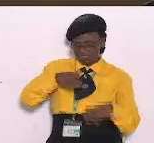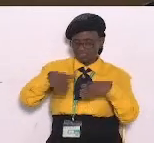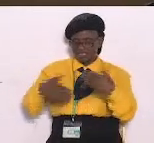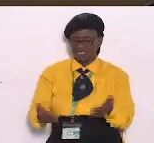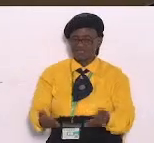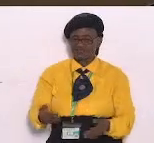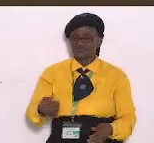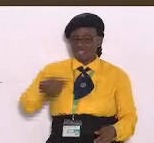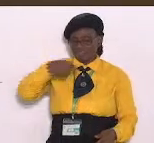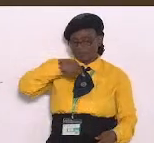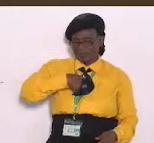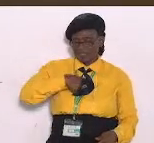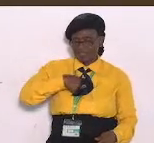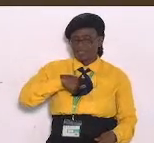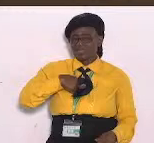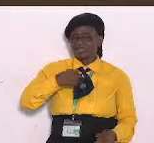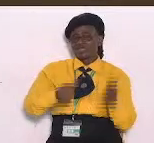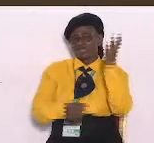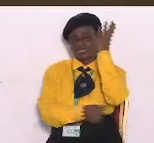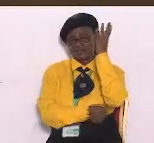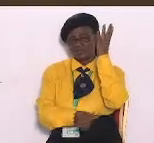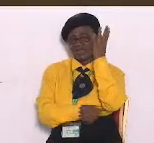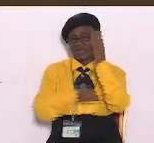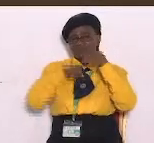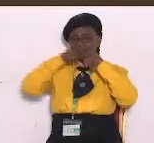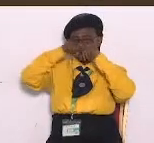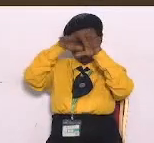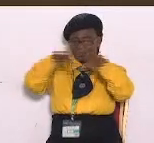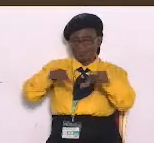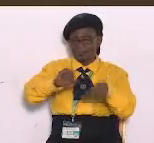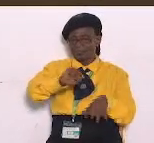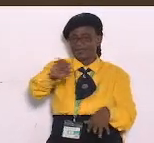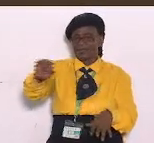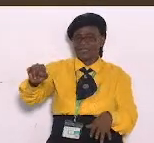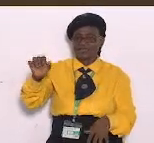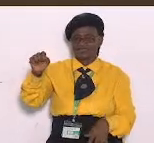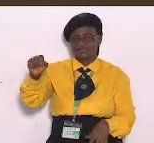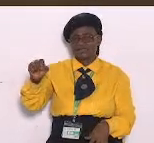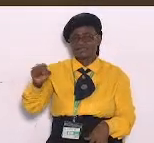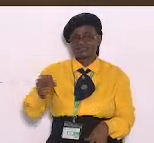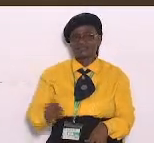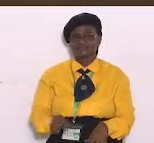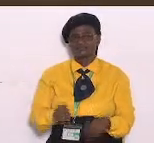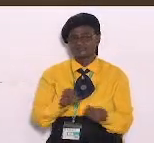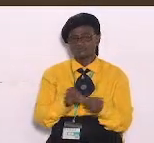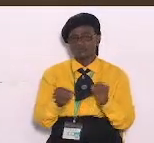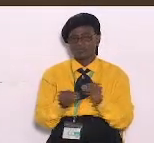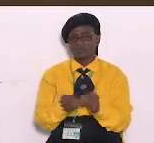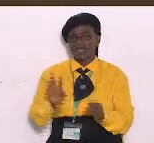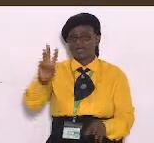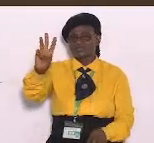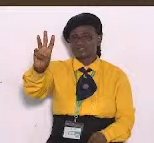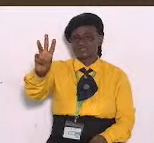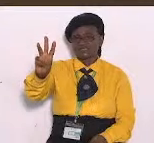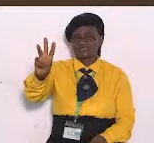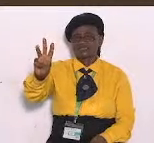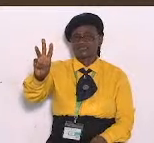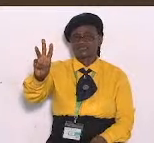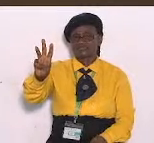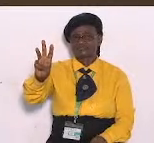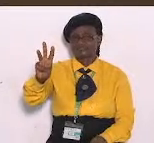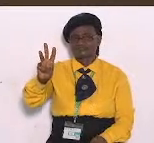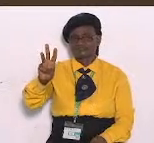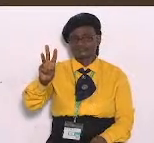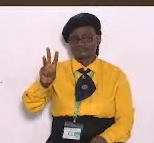d'Abraham s'il vous plaît accorde-moi la bénédiction abrahamique